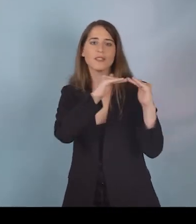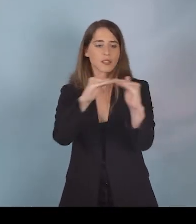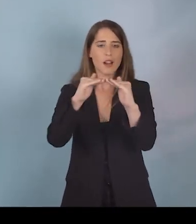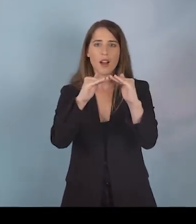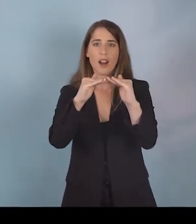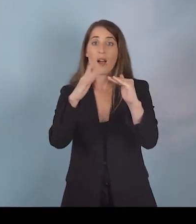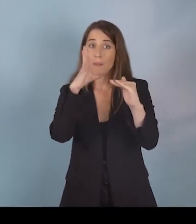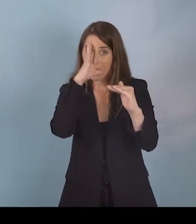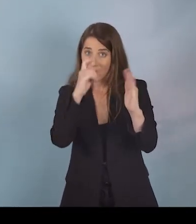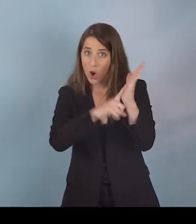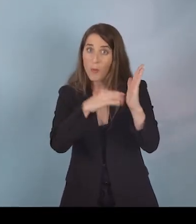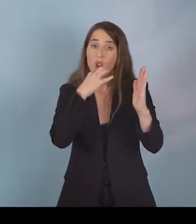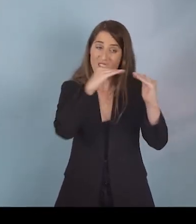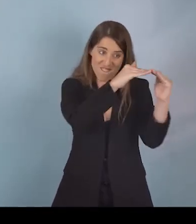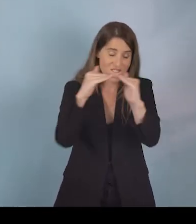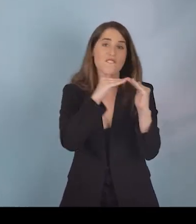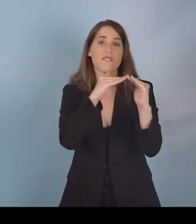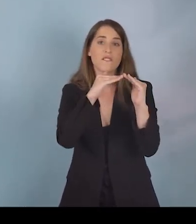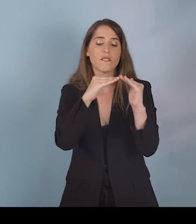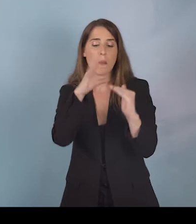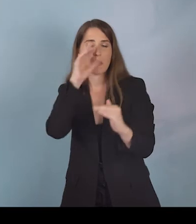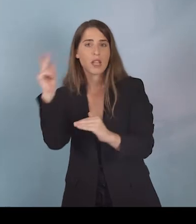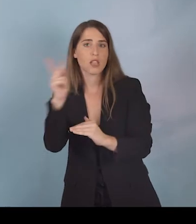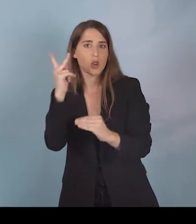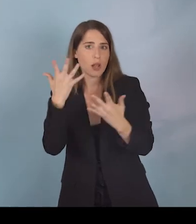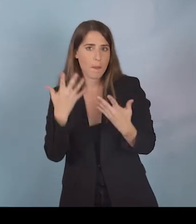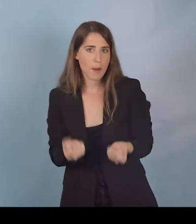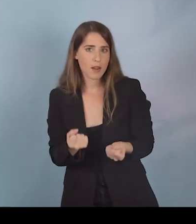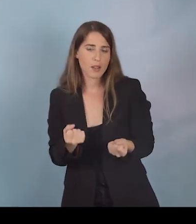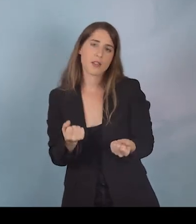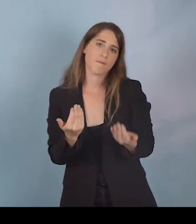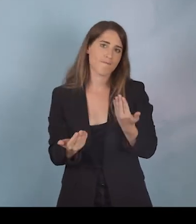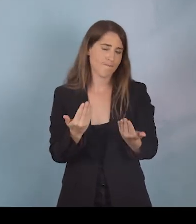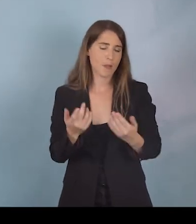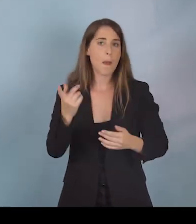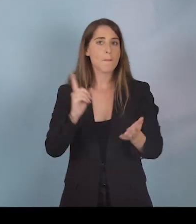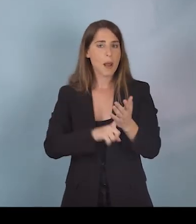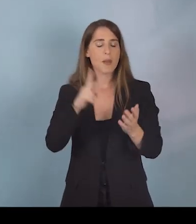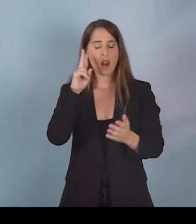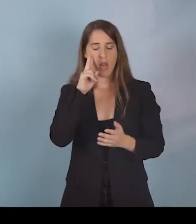είναι όλα ίσα. Και όμως και εκεί δεν υπάρχει ισότητα.